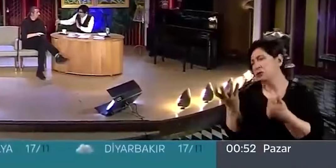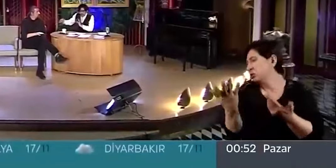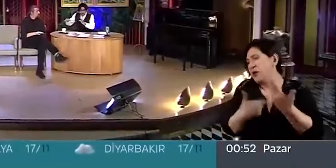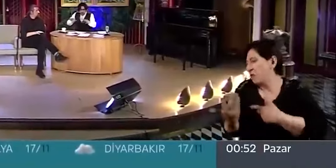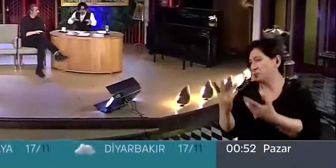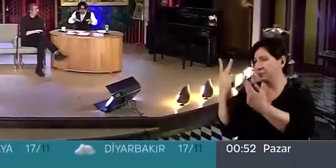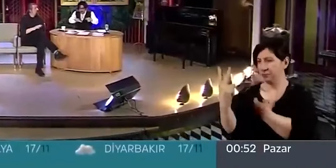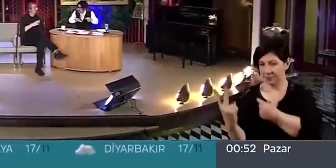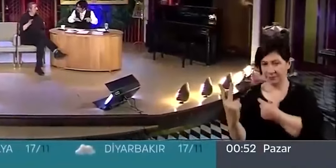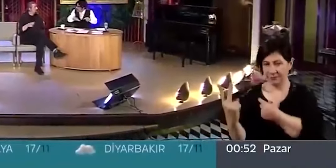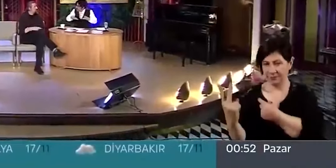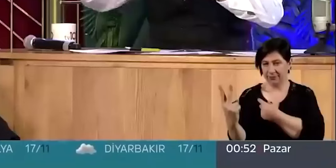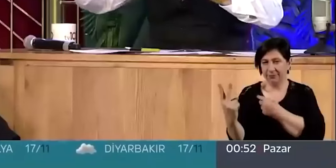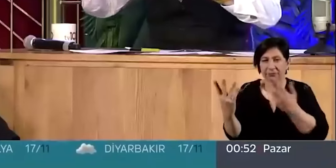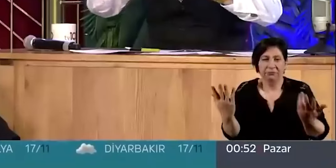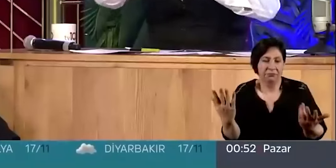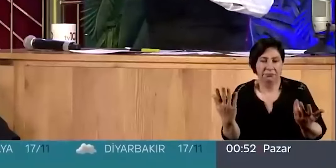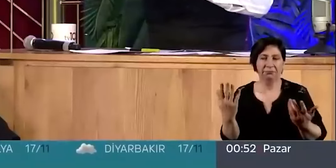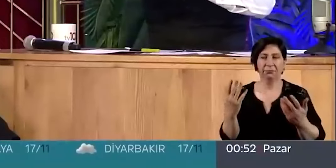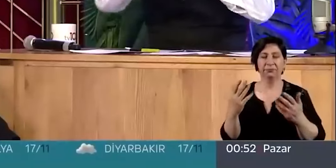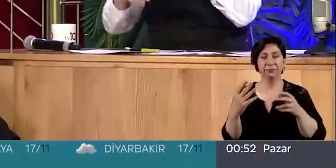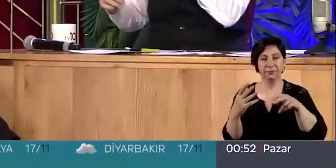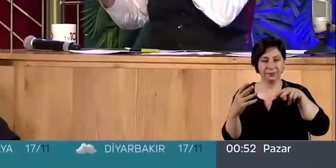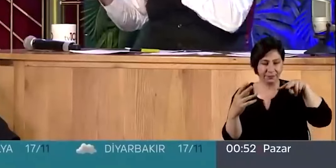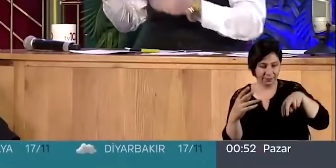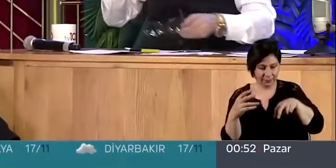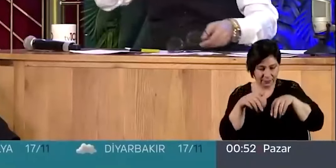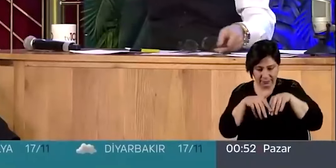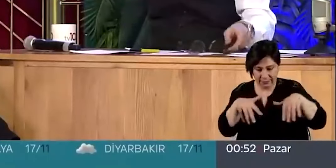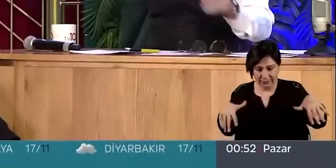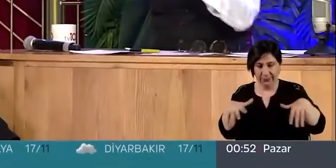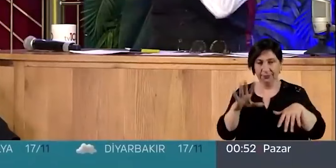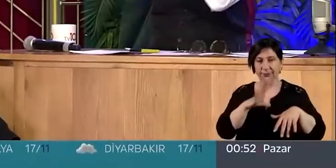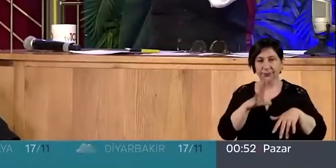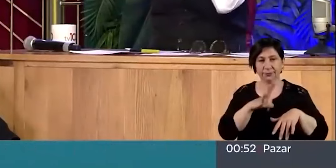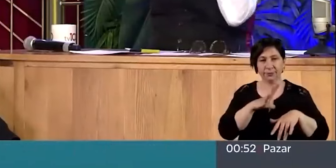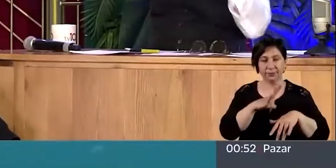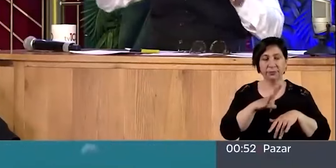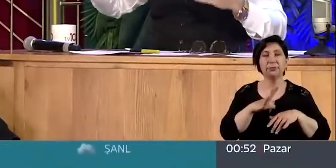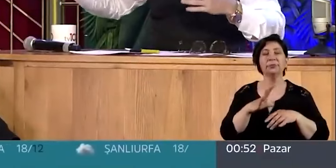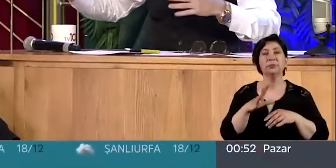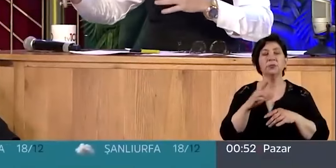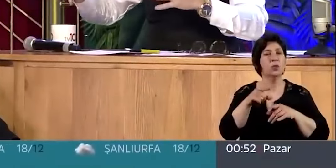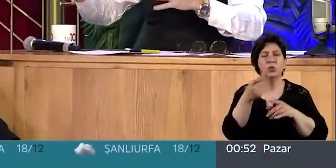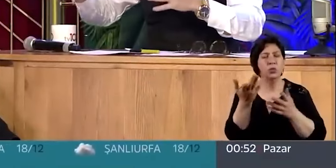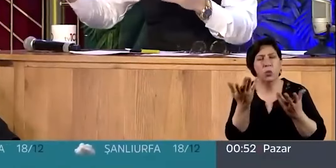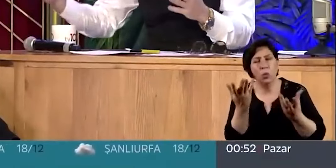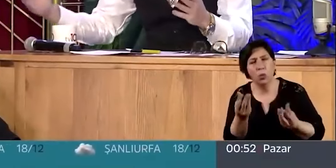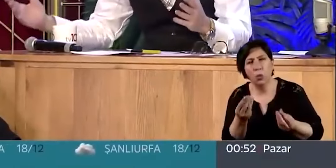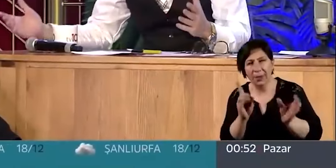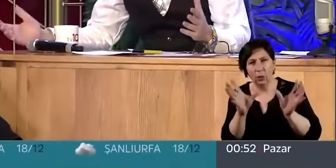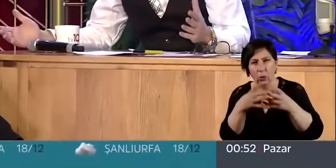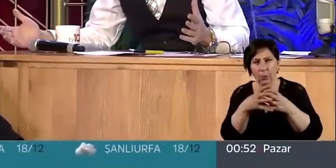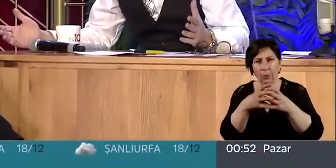değil mi? Bir yandan, sevgili ya da evli. Sevgili ya da evli. Bir yandan diğer izleyenler var. Ve ne oluyor bu bir...